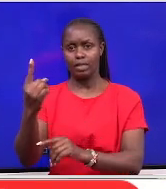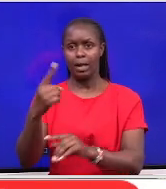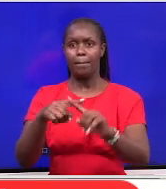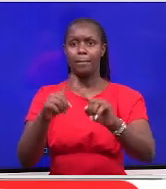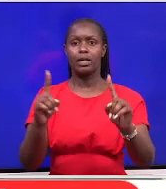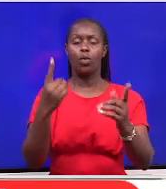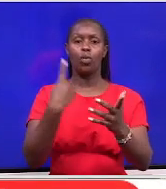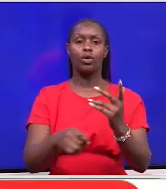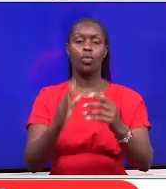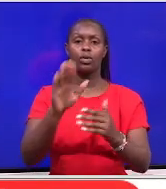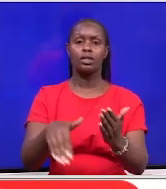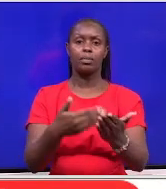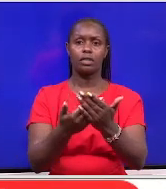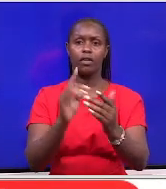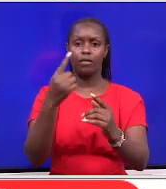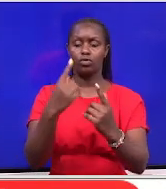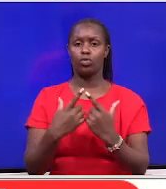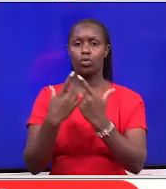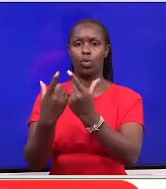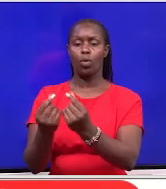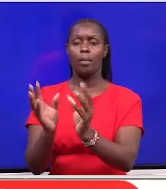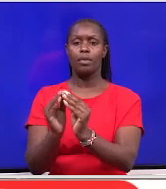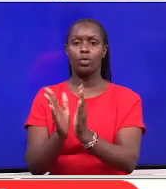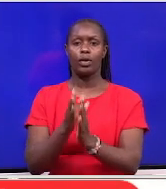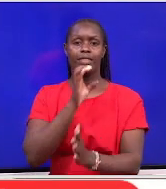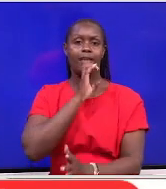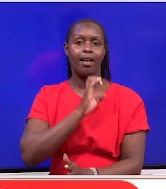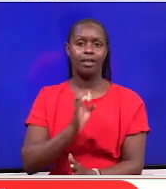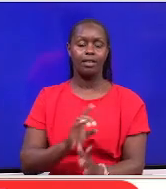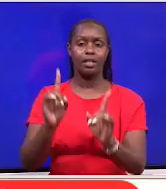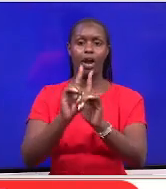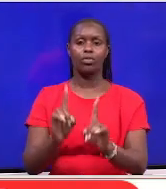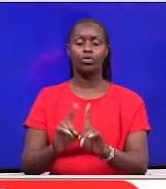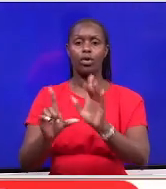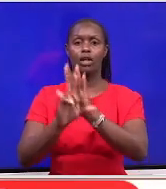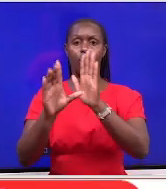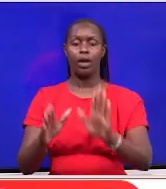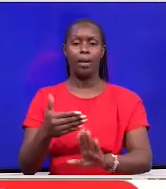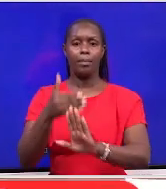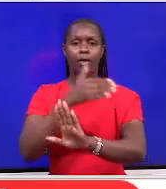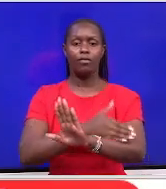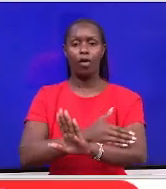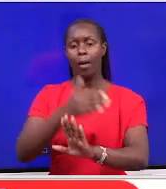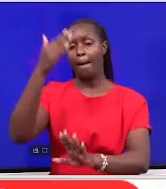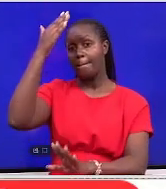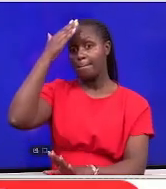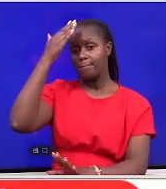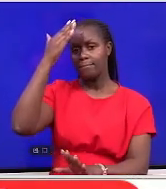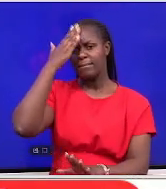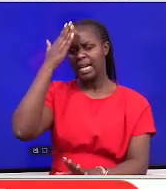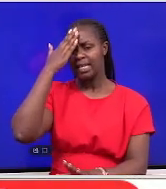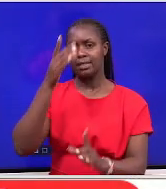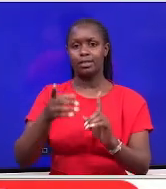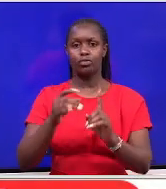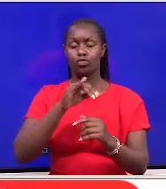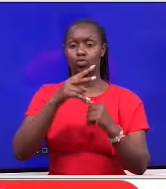gavana huyo kufika mbele ya wazee wa Njuri Ncheke pamoja na mawakili wao kabla ya Jumatatu Julai 31 mwaka huu. I